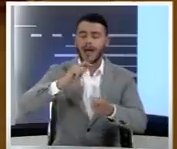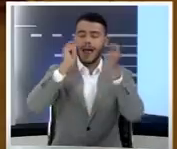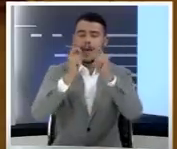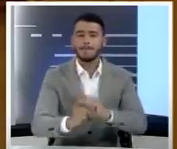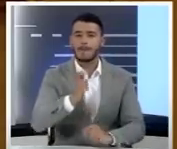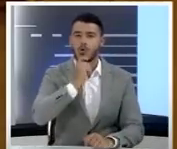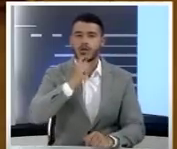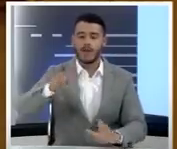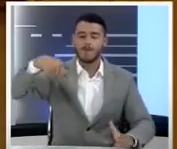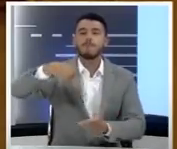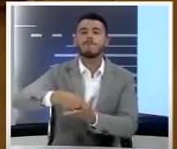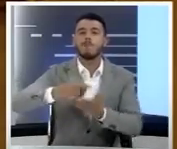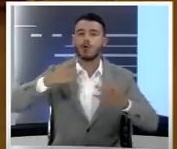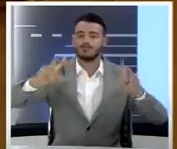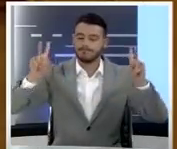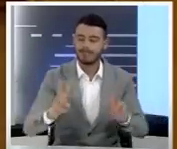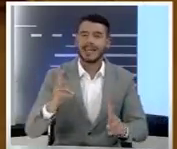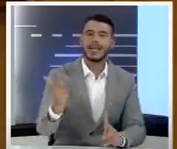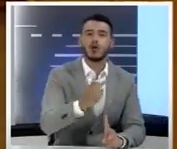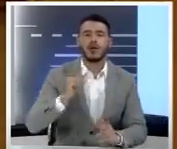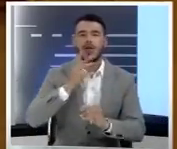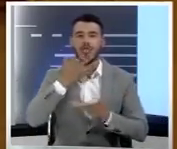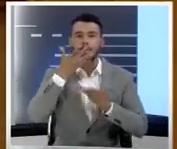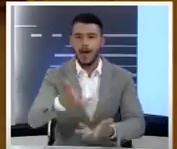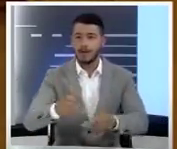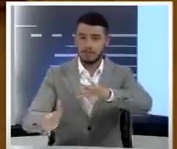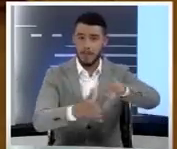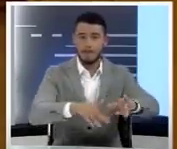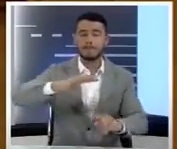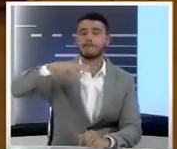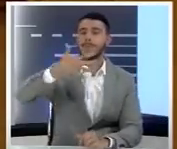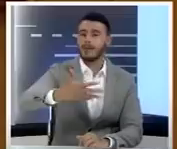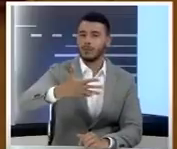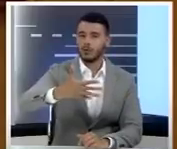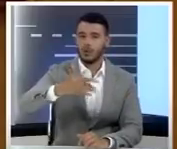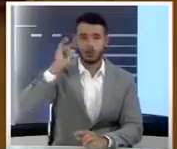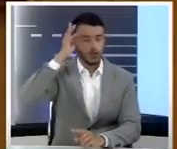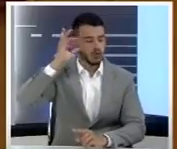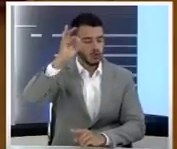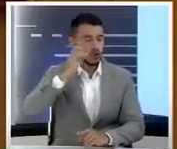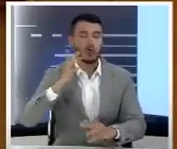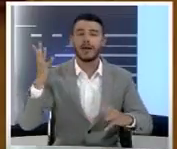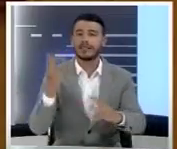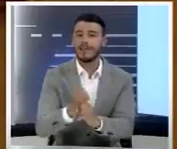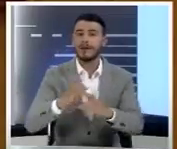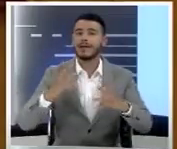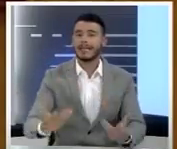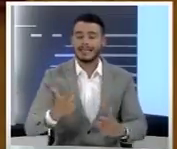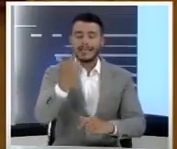στη φορολογία και στις κοινωνικές δαπάνες. Πέμπτο, βάλαμε την οικονομία σε τροχιά